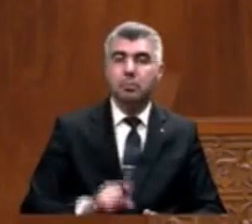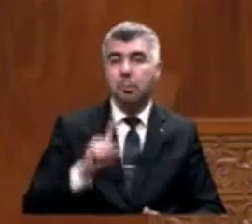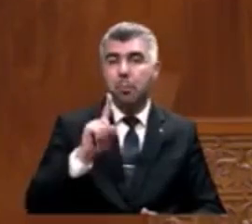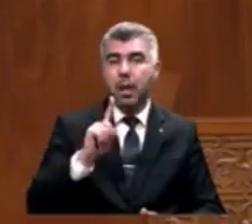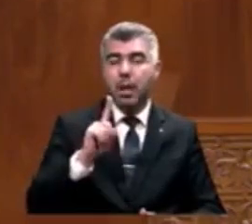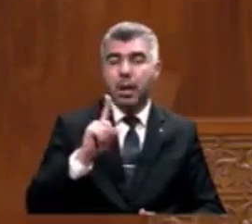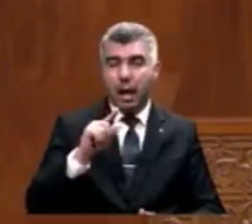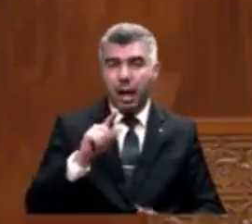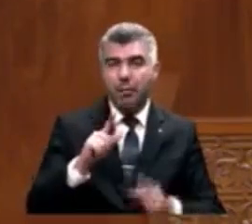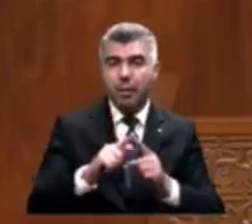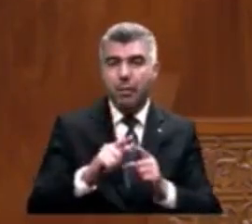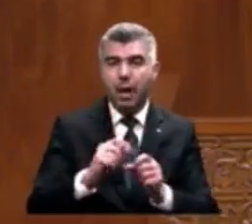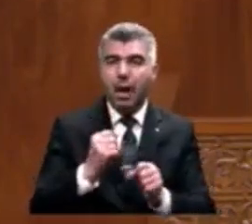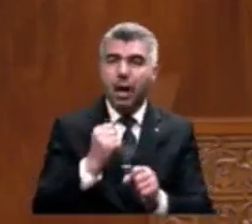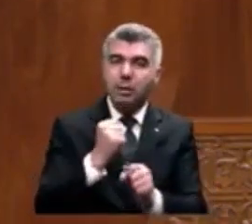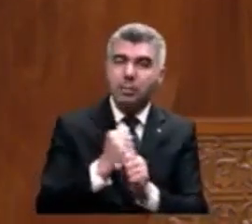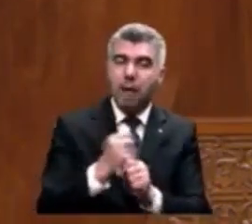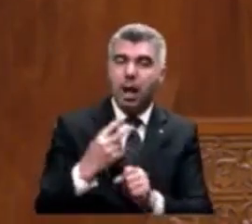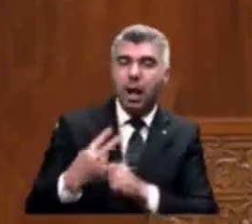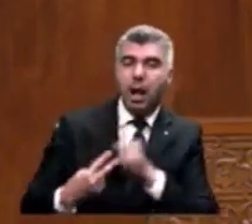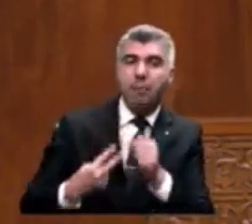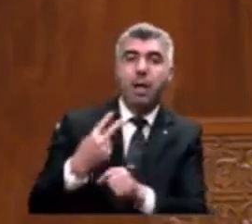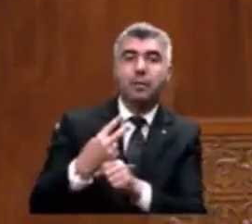ديال هاد العمايان ديال العمل،